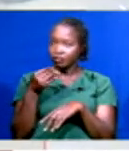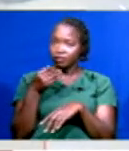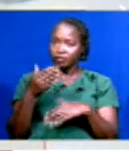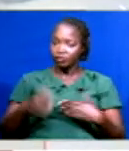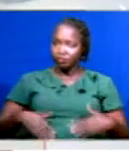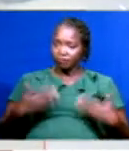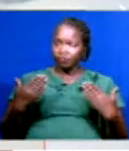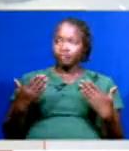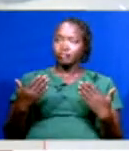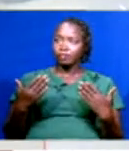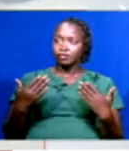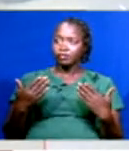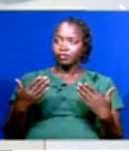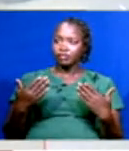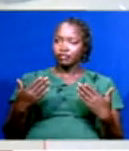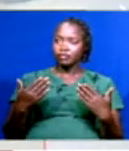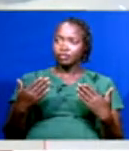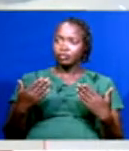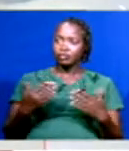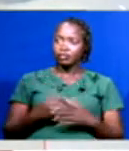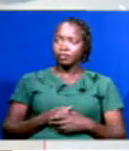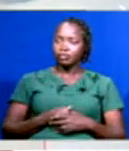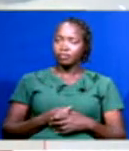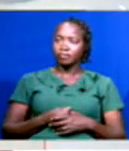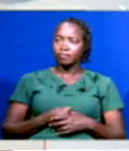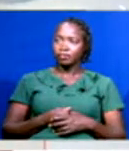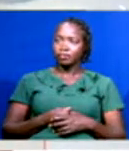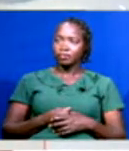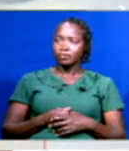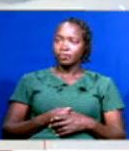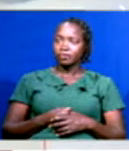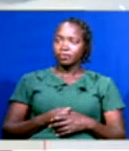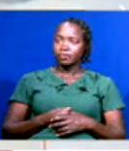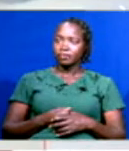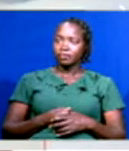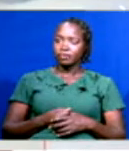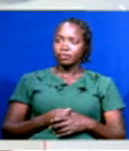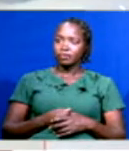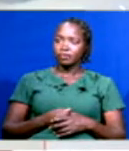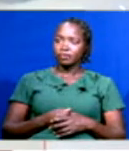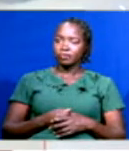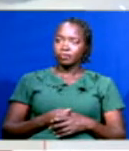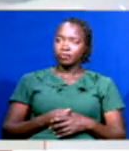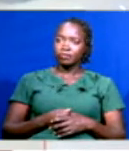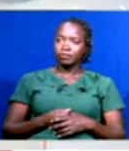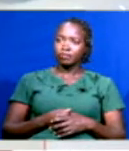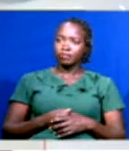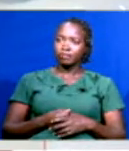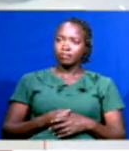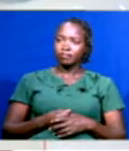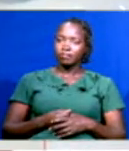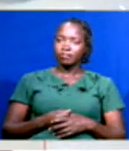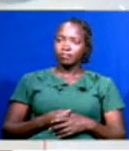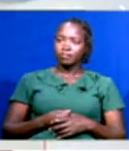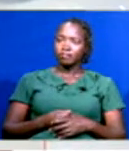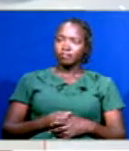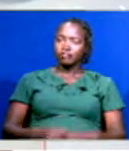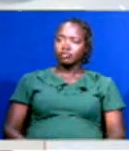Adwaitu. Kaitu wale wako kadina ile. Ni tika dole ya kadi laine digre